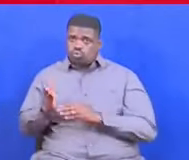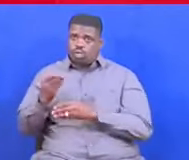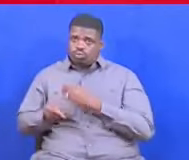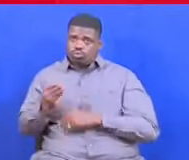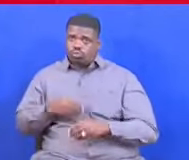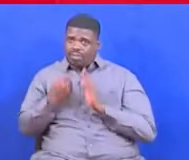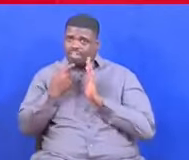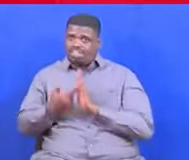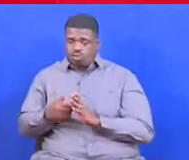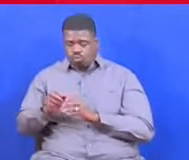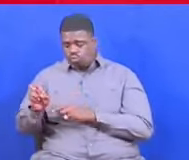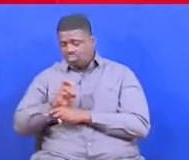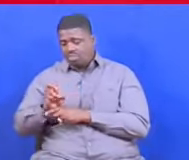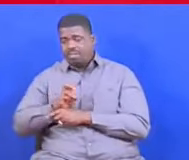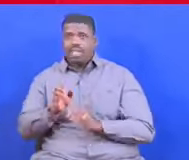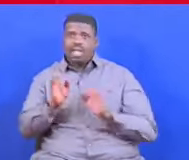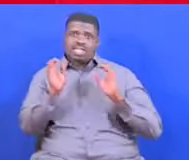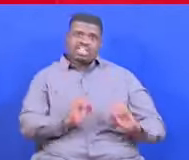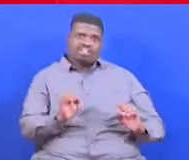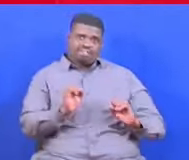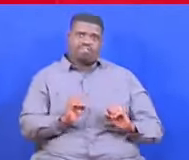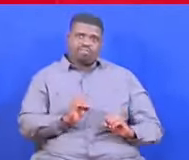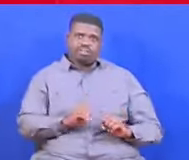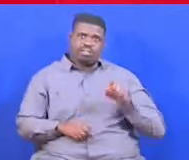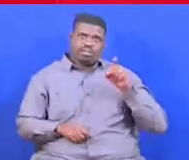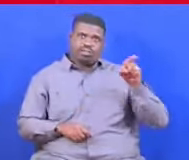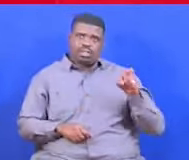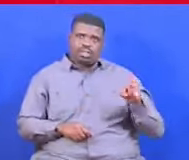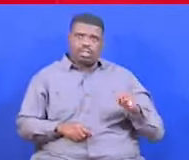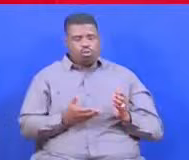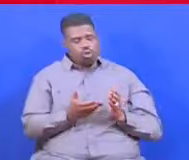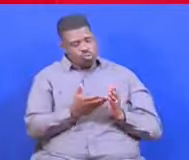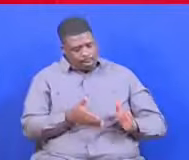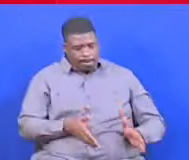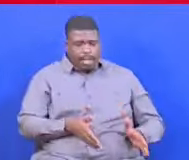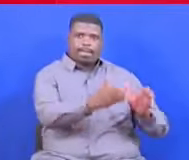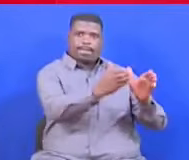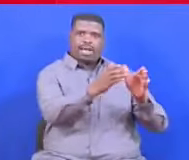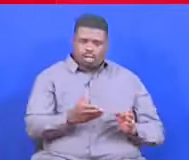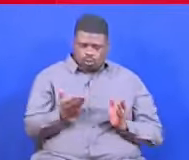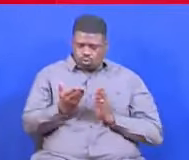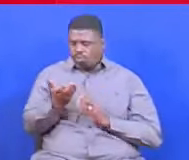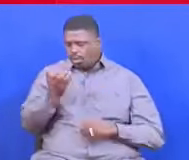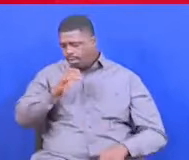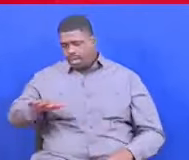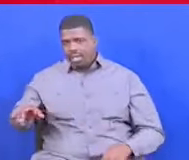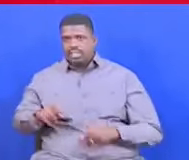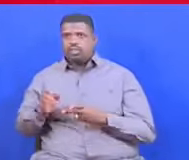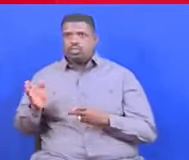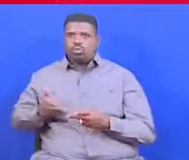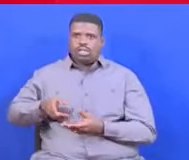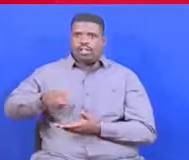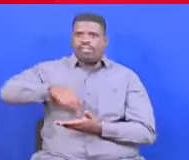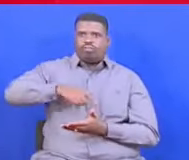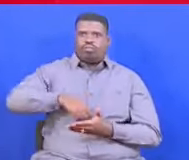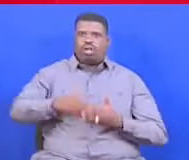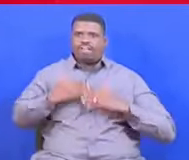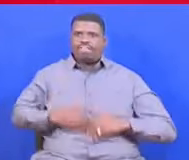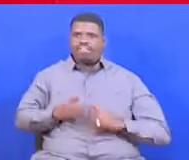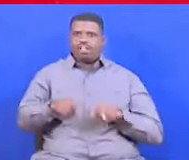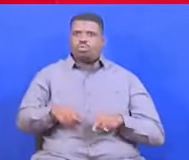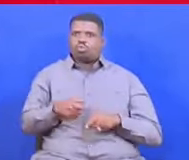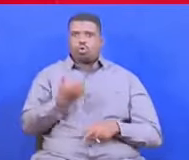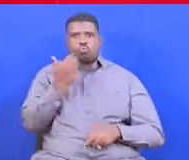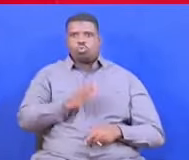kama hatujazisimamia, basi ina maana hata watu wanaomba mabarabara, wanaomba maji, wanaitaka vituo vya afya itakuwa